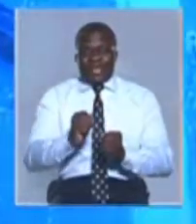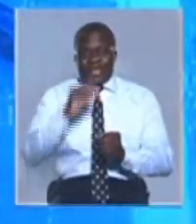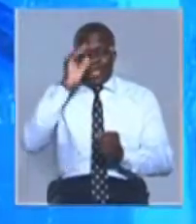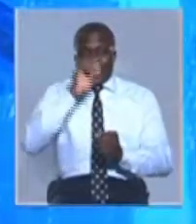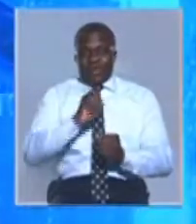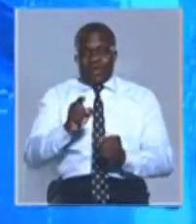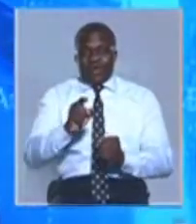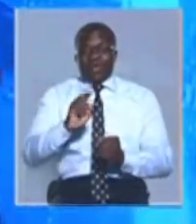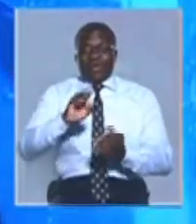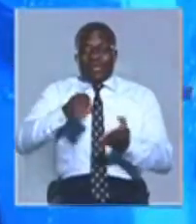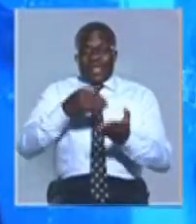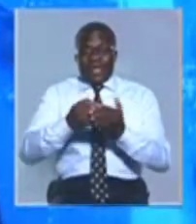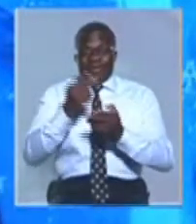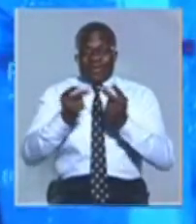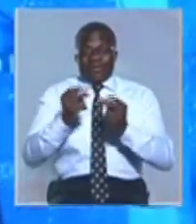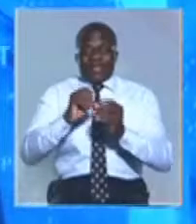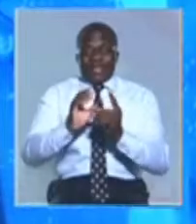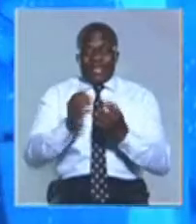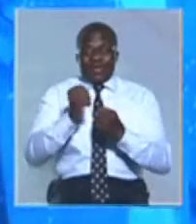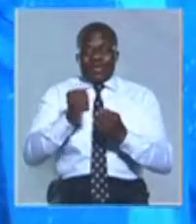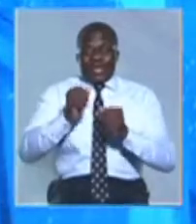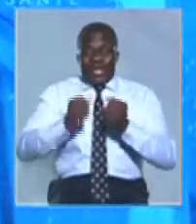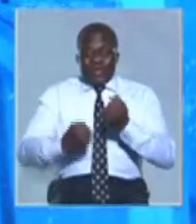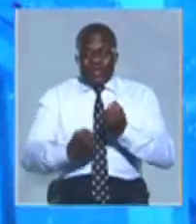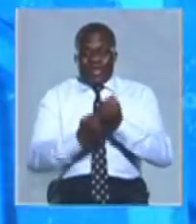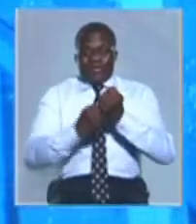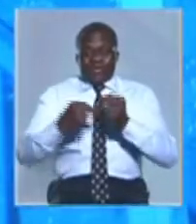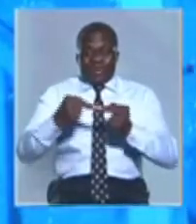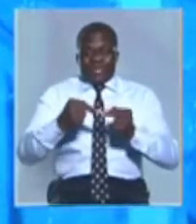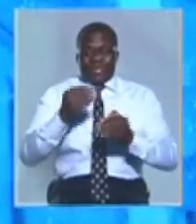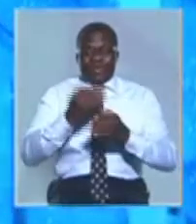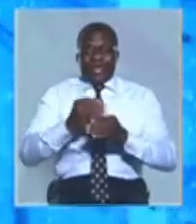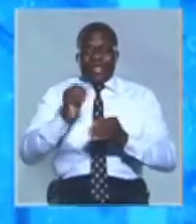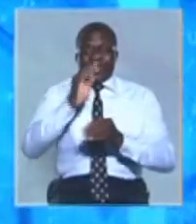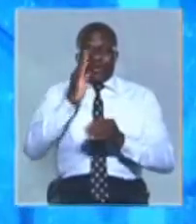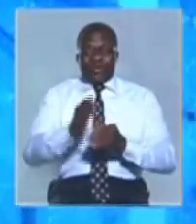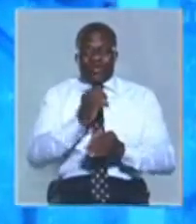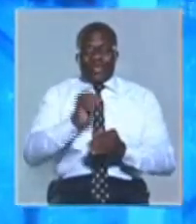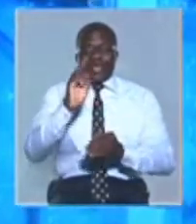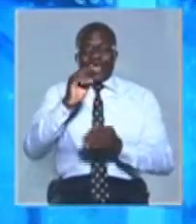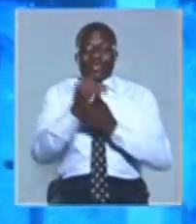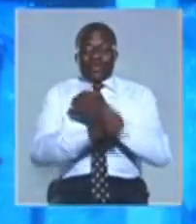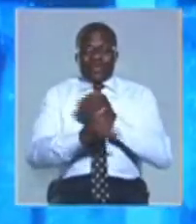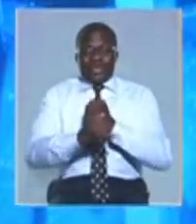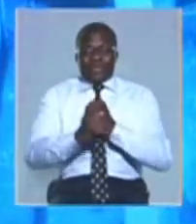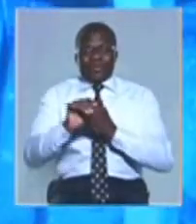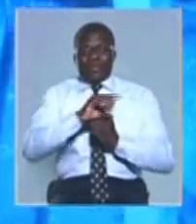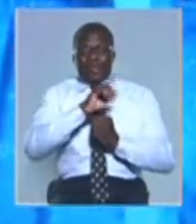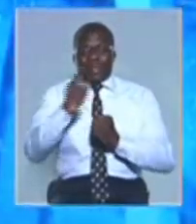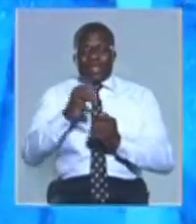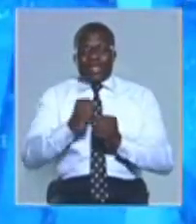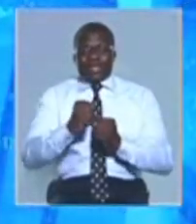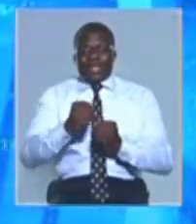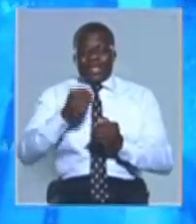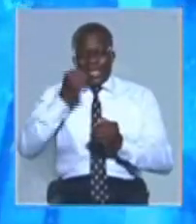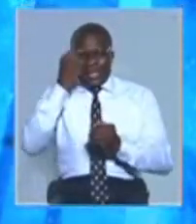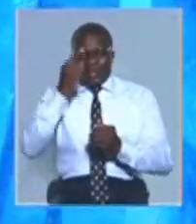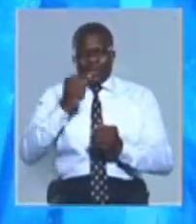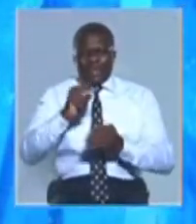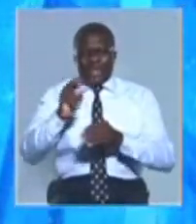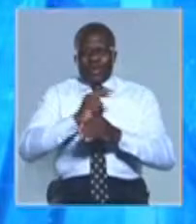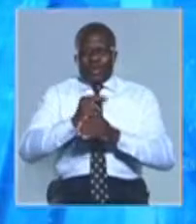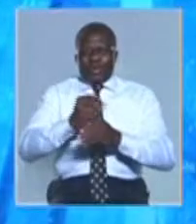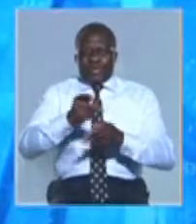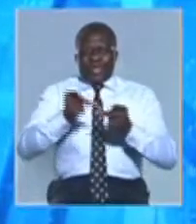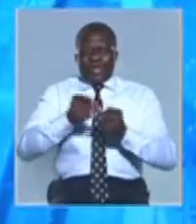Choukan, inscrit cette visite dans le cadre du renforcement des liens entre le Bénin et son pays. Il est allé mieux s'imprégner du rôle et de la place